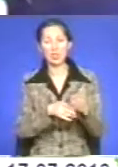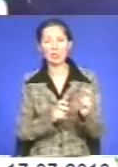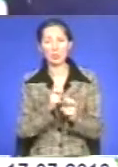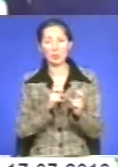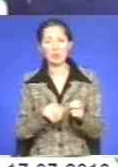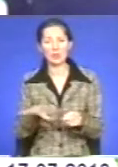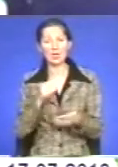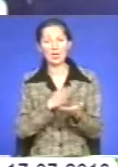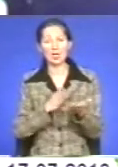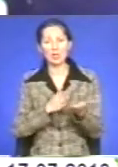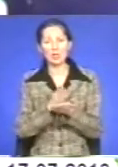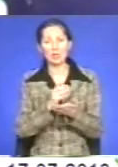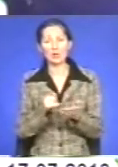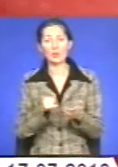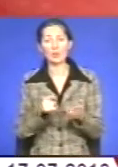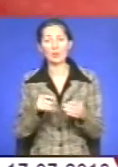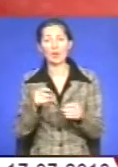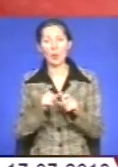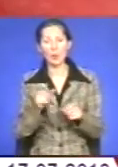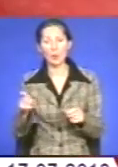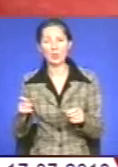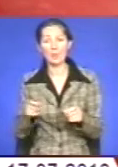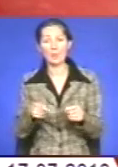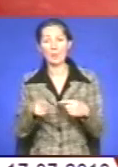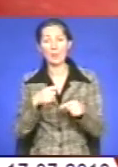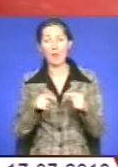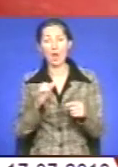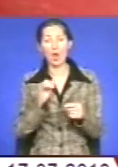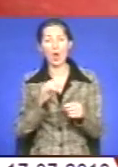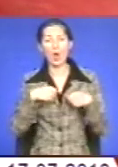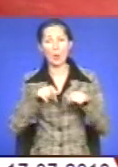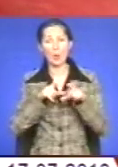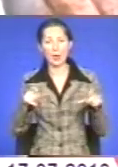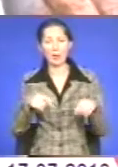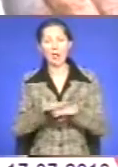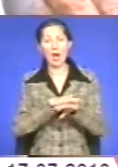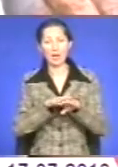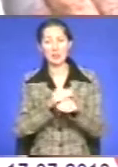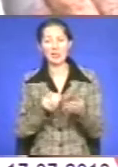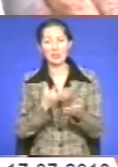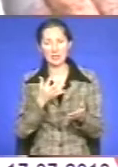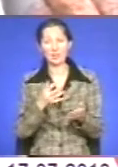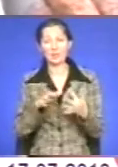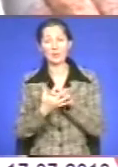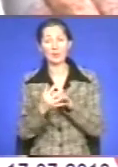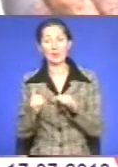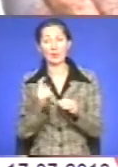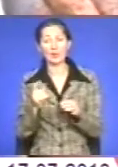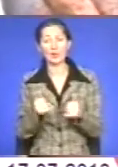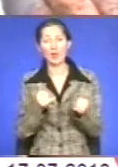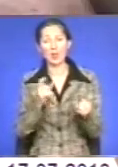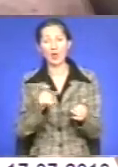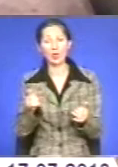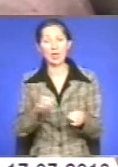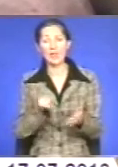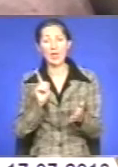є тенденція до повернення покупців із супермаркетів на ринки, говорилося на колегії. Та ціни на сільгоспродукцію для кінцевих споживачів не повинні зростати за рахунок